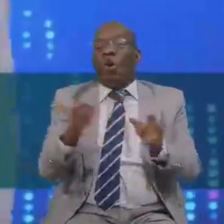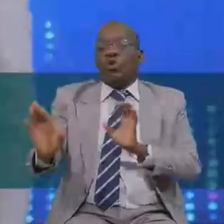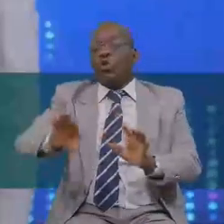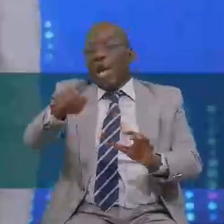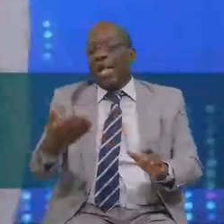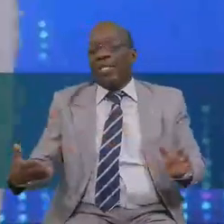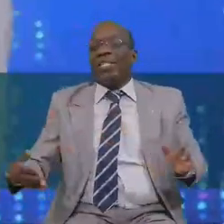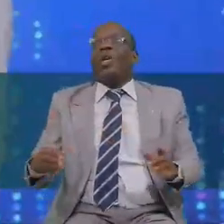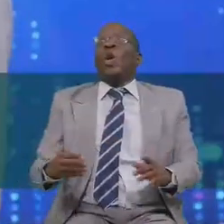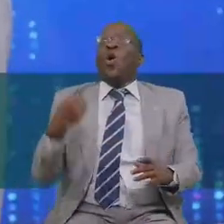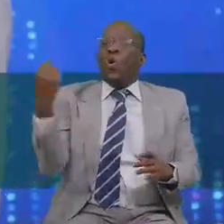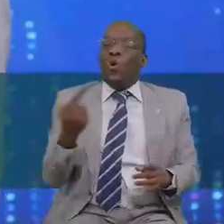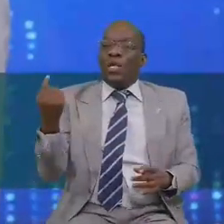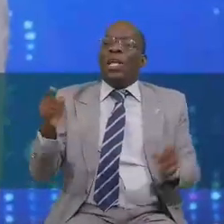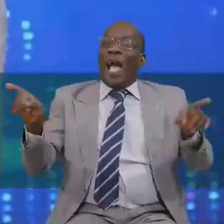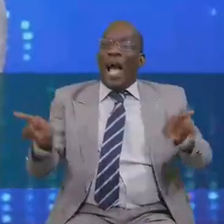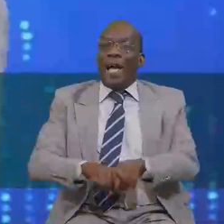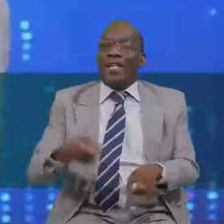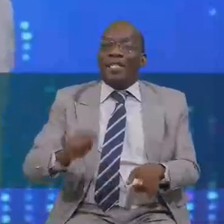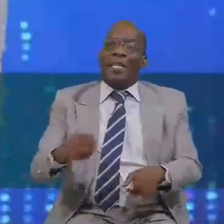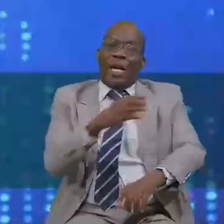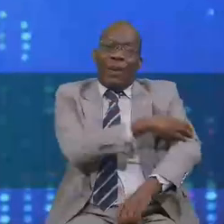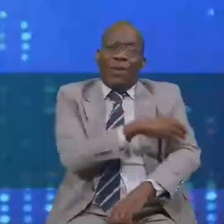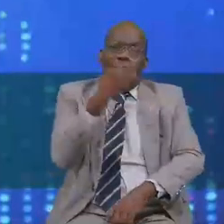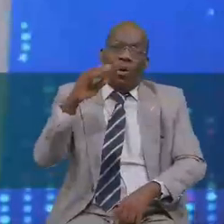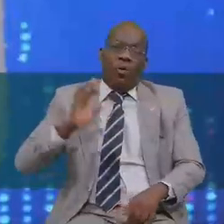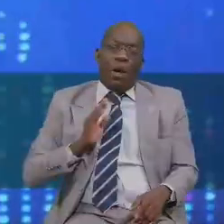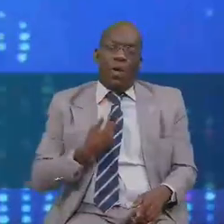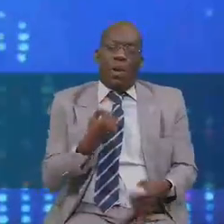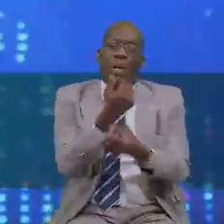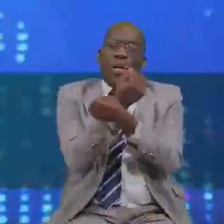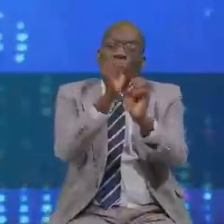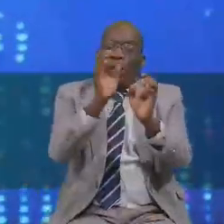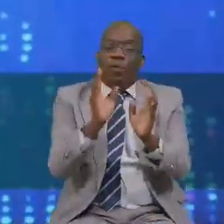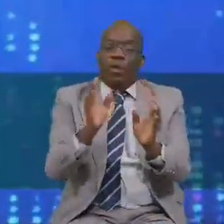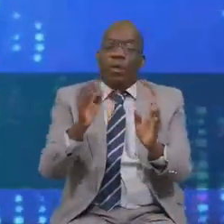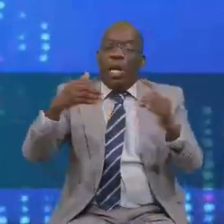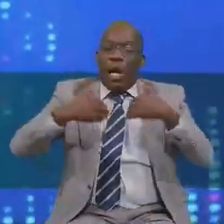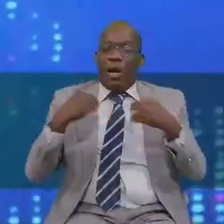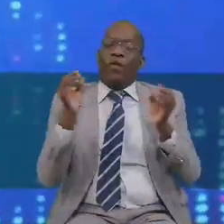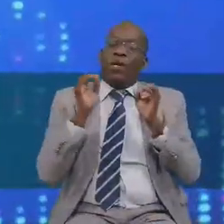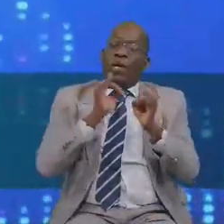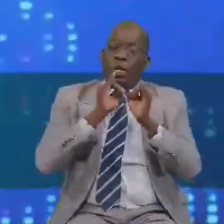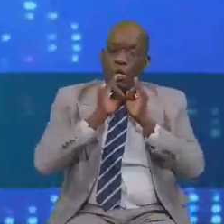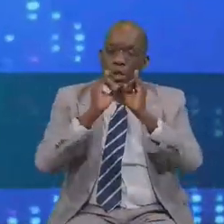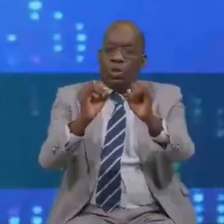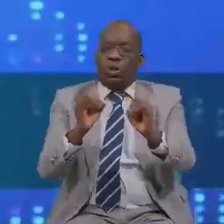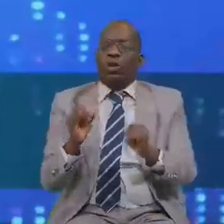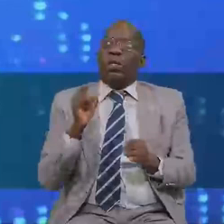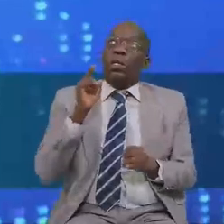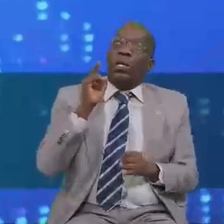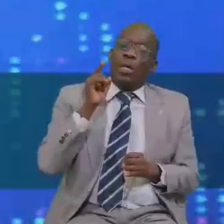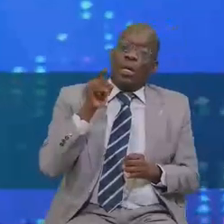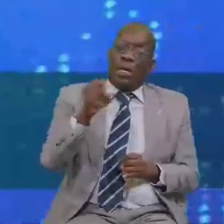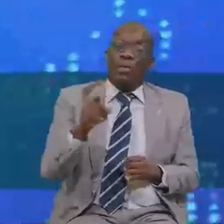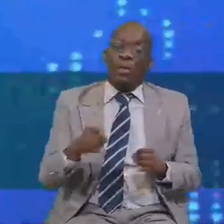à moins que, tel que le capitaine le leur instruit, que ces sentiments soient en